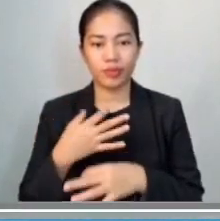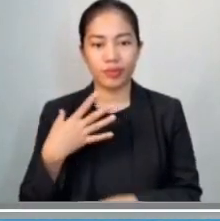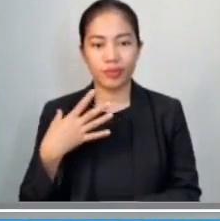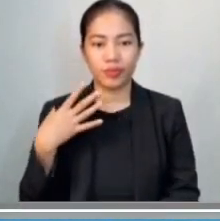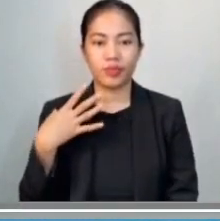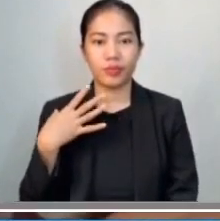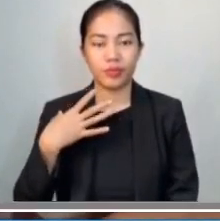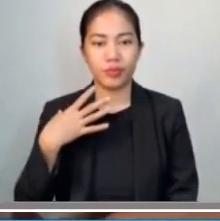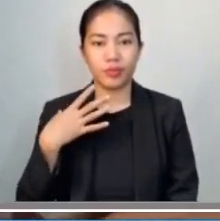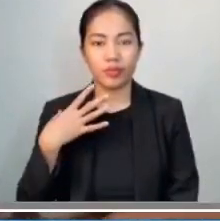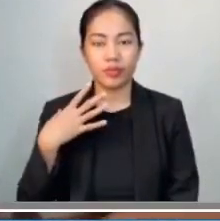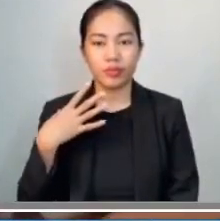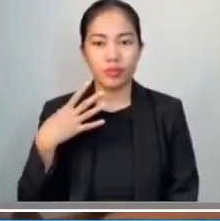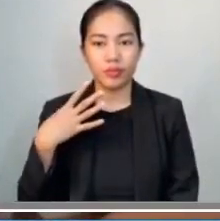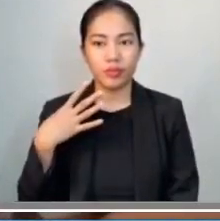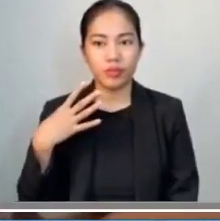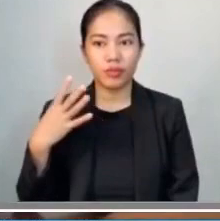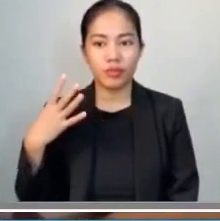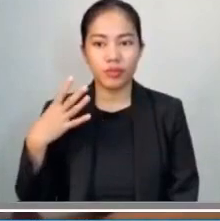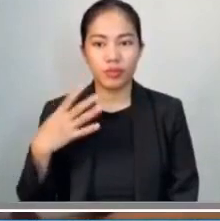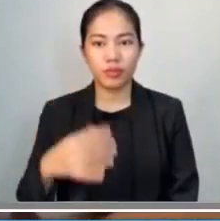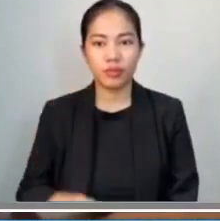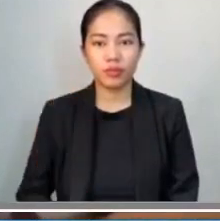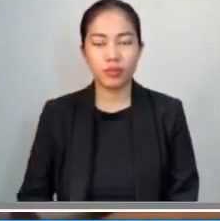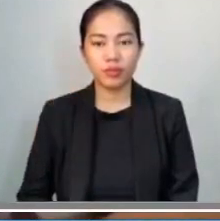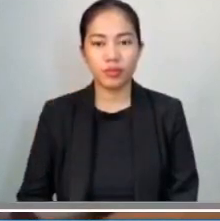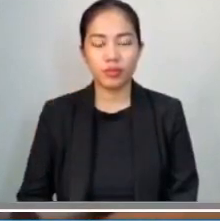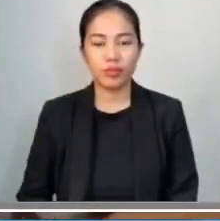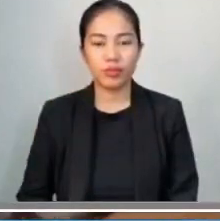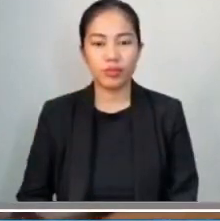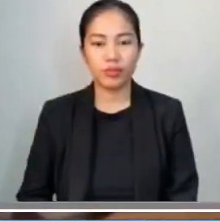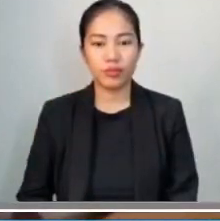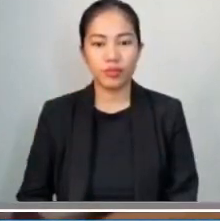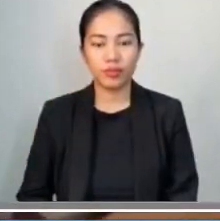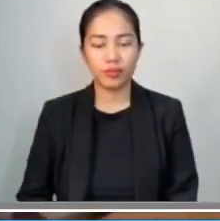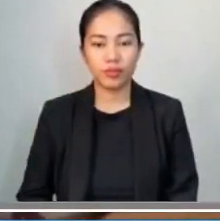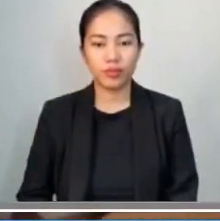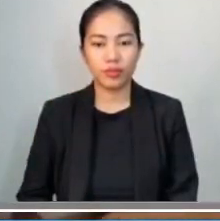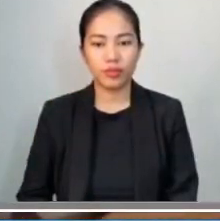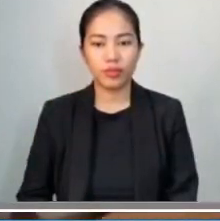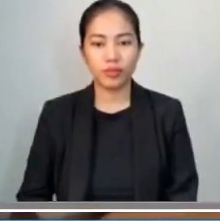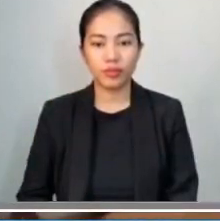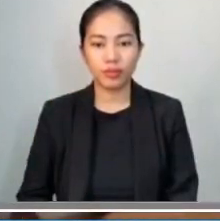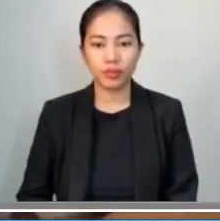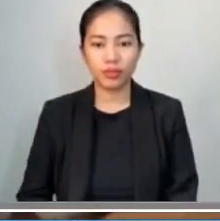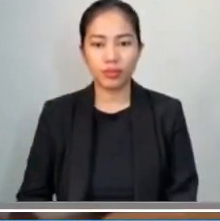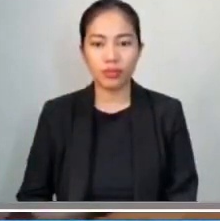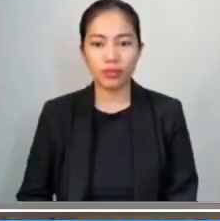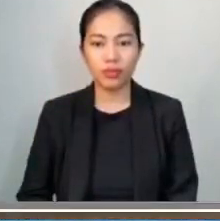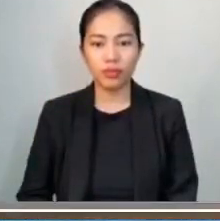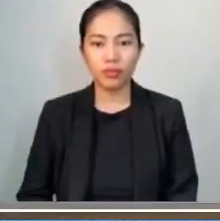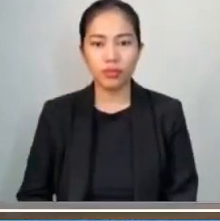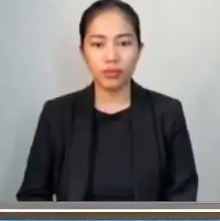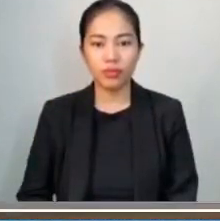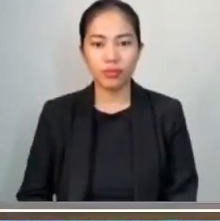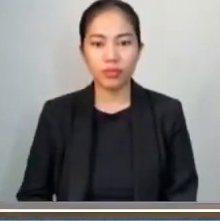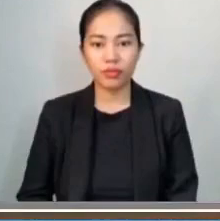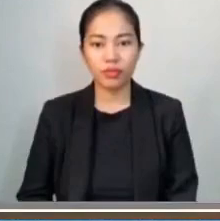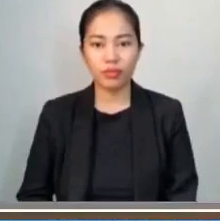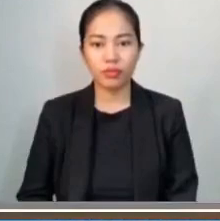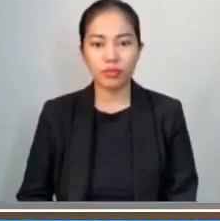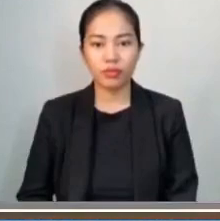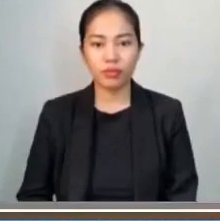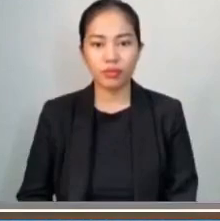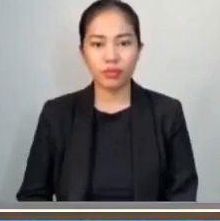na lugar sa Bilibid. Ang kampo naman ni De Lima, naghain ng urgent motion para mailipat agad ang mga PDL